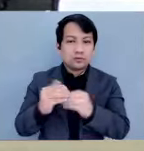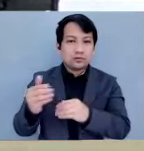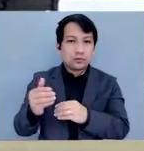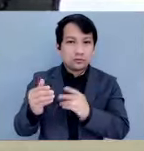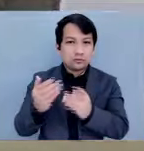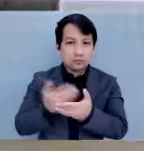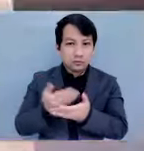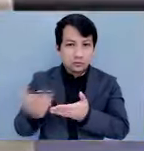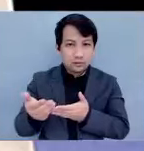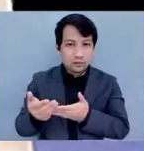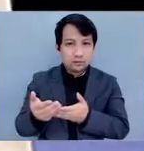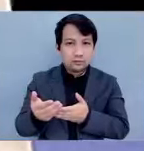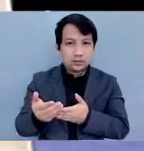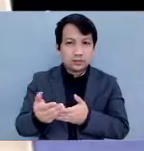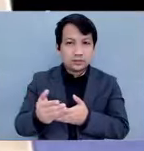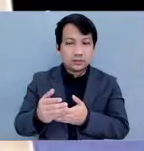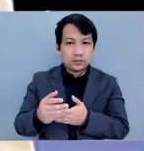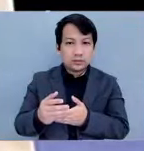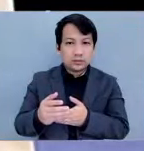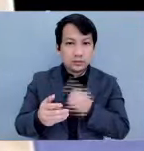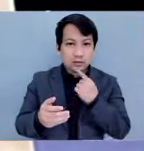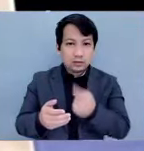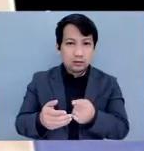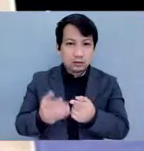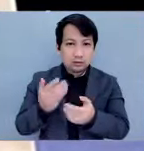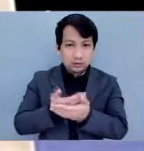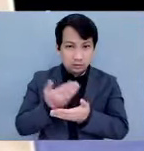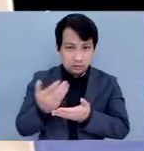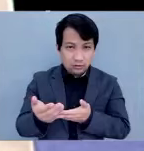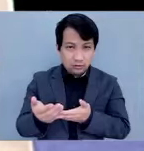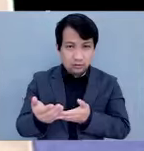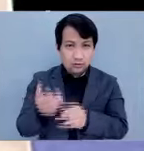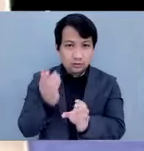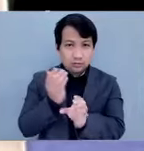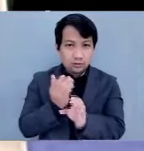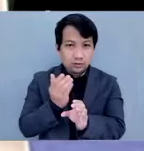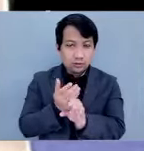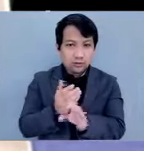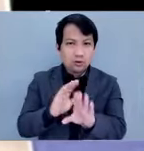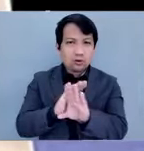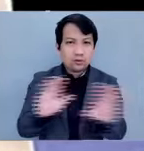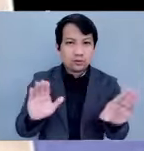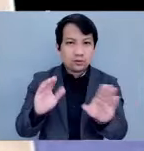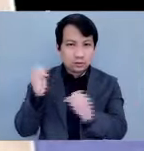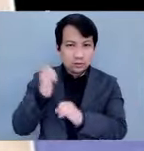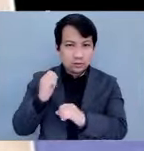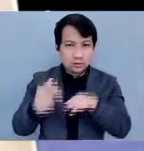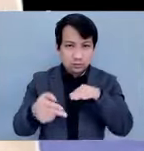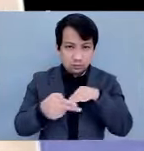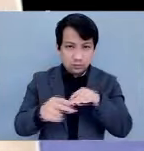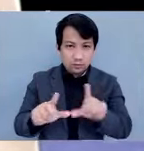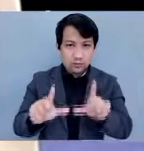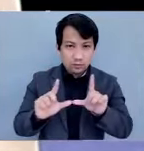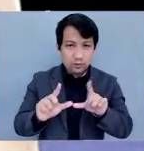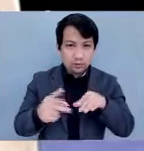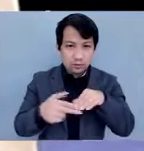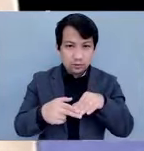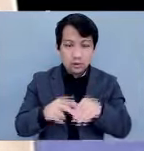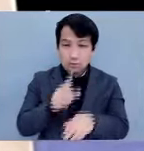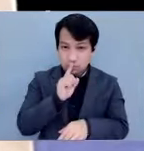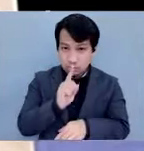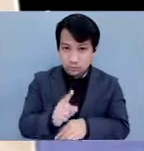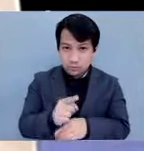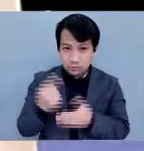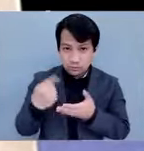hand na sasakyan. Sa mga bibili ng kotse, huwag kayo umasa sa plaka lamang. Make sure pa-check